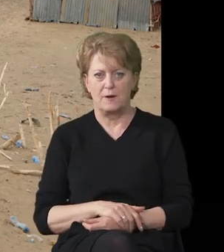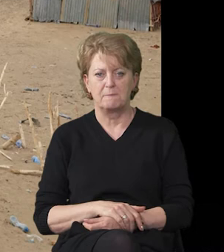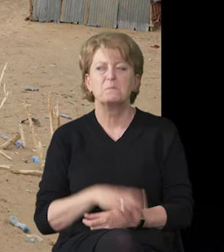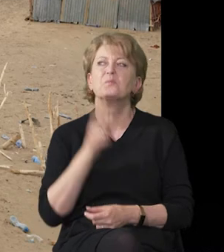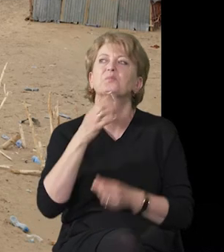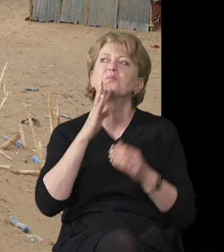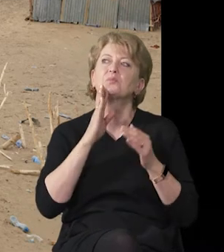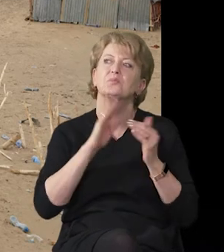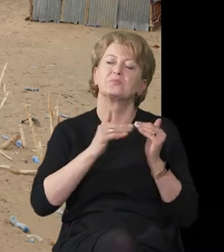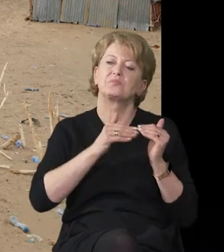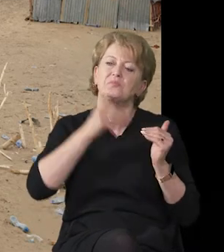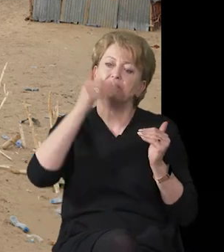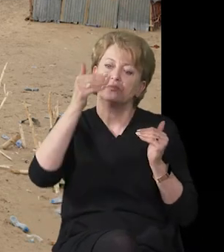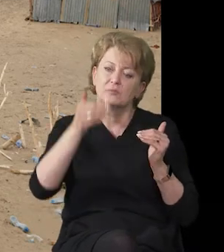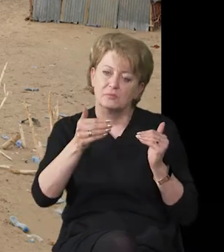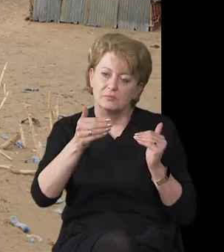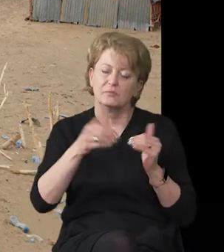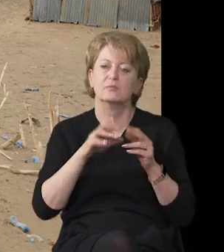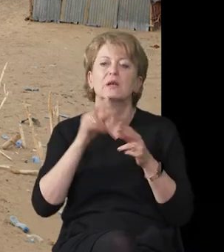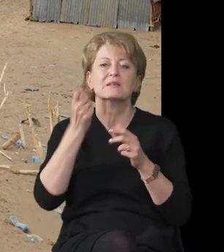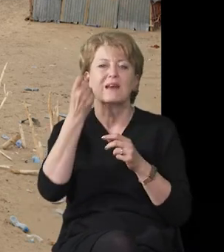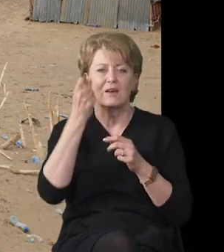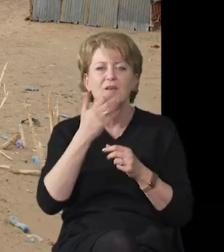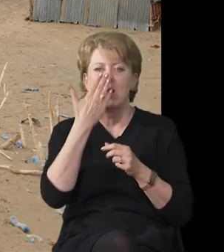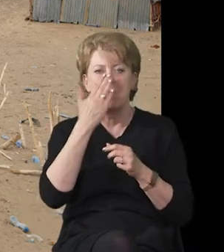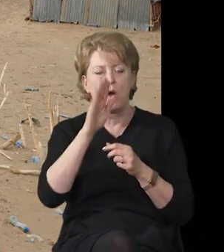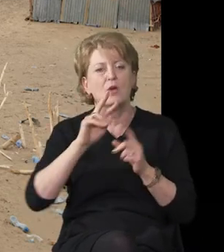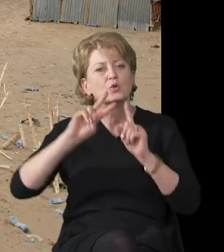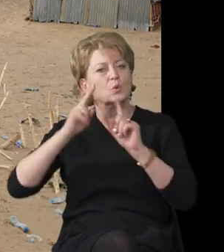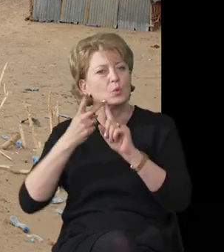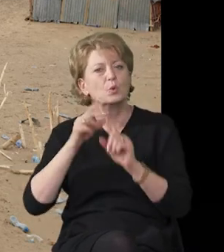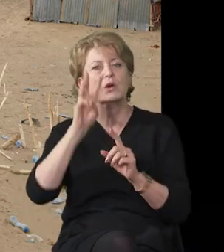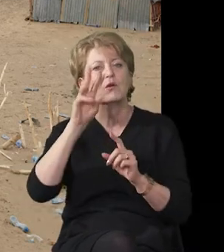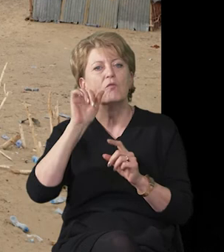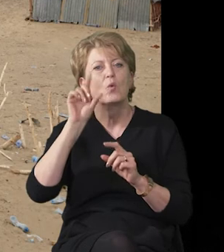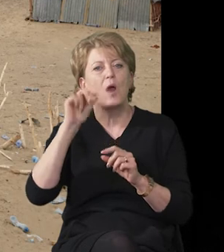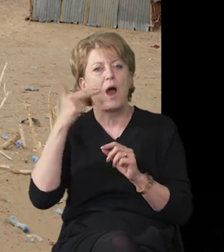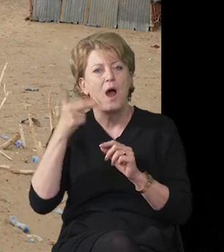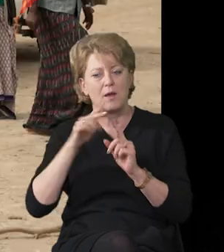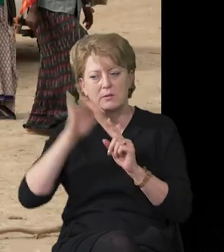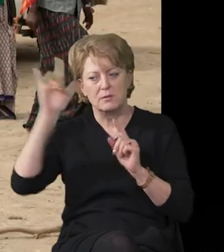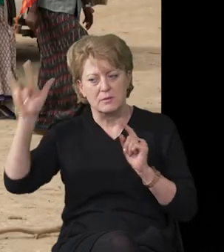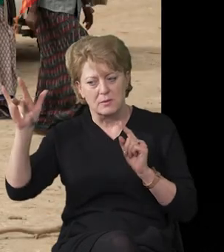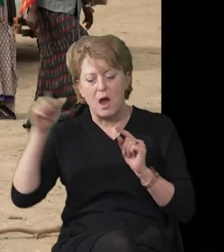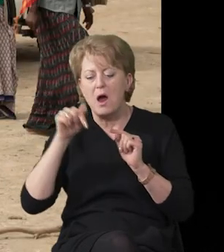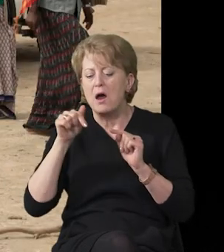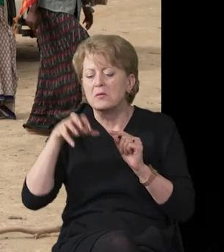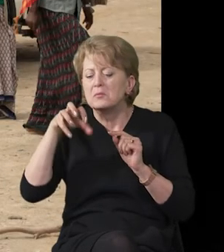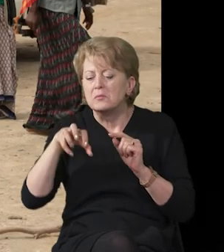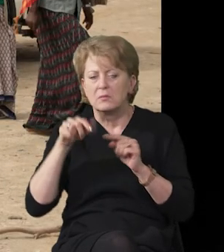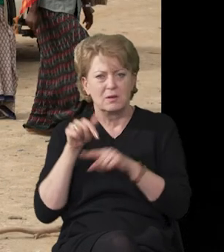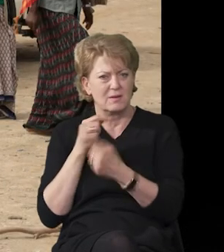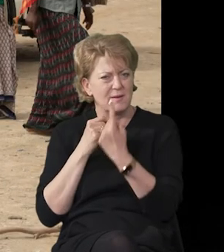do wulkanu Ertaale, który za chwilę Państwu pokażę, jest Kosrabat. To jest chyba jedyne miejsce w Etiopii,